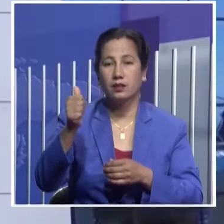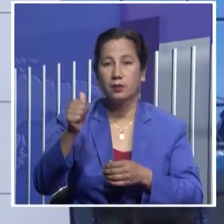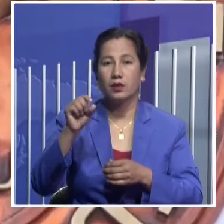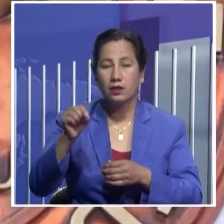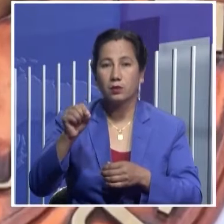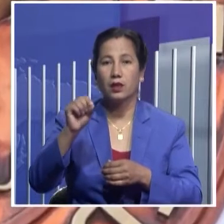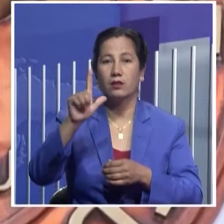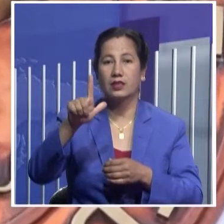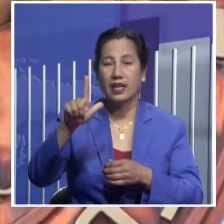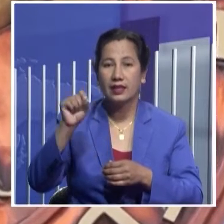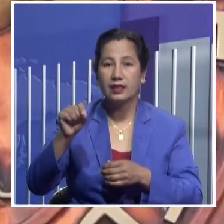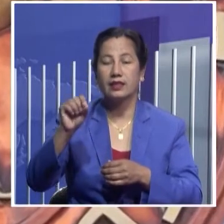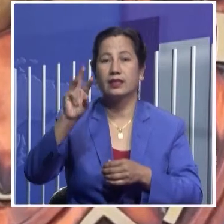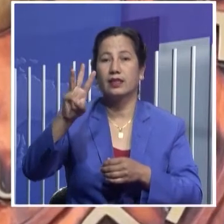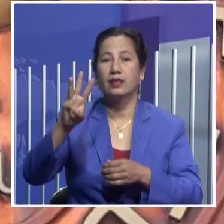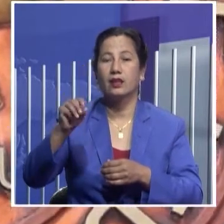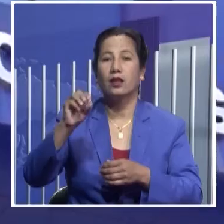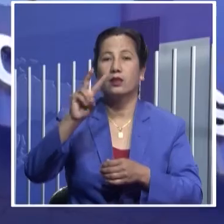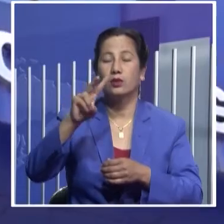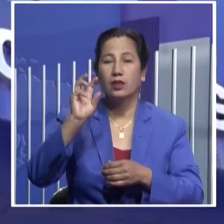56.73 अङ्कले बढेर